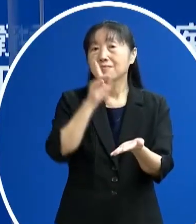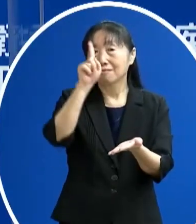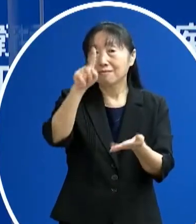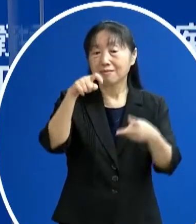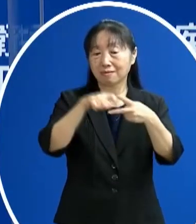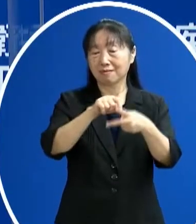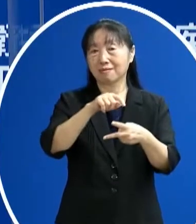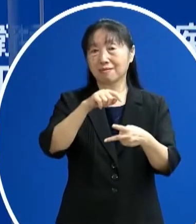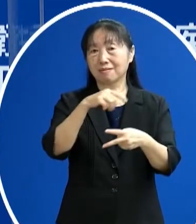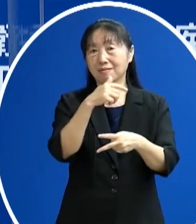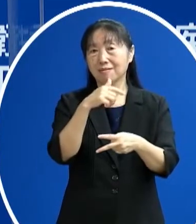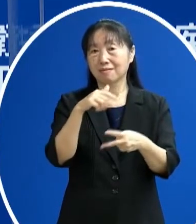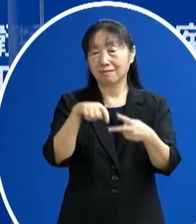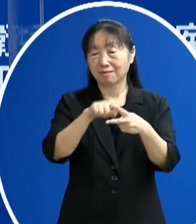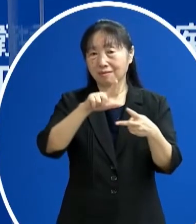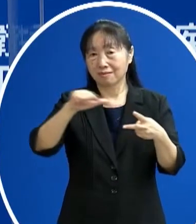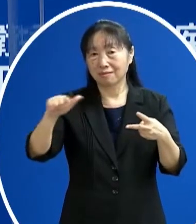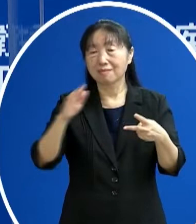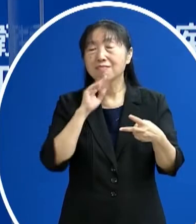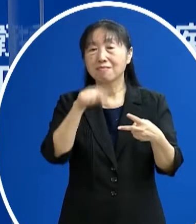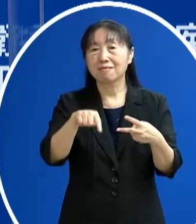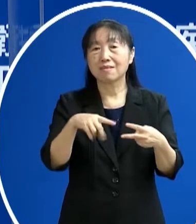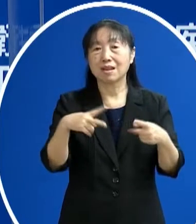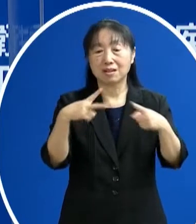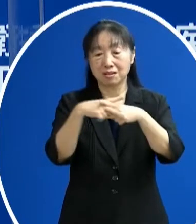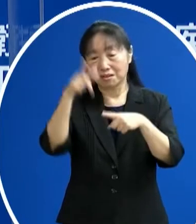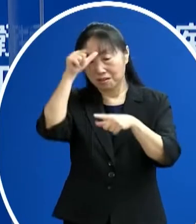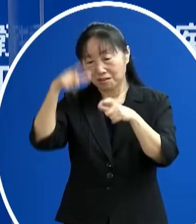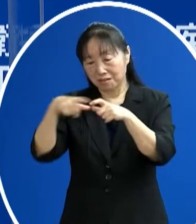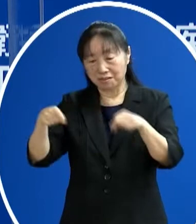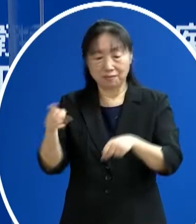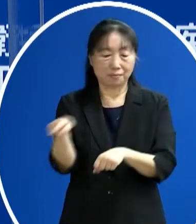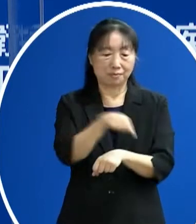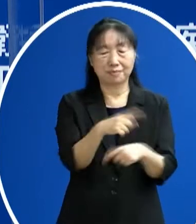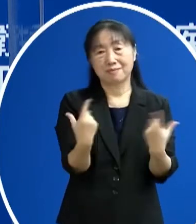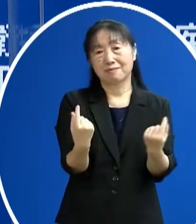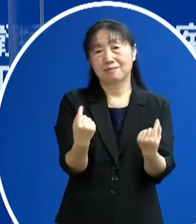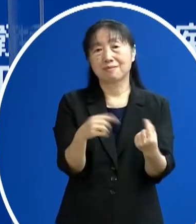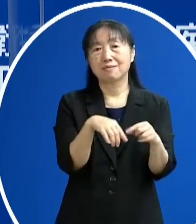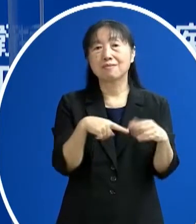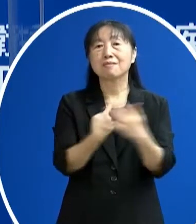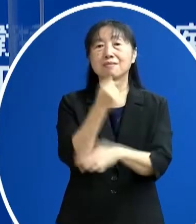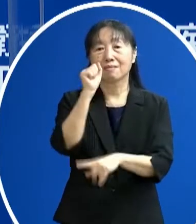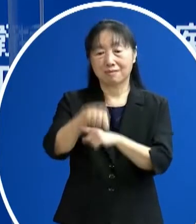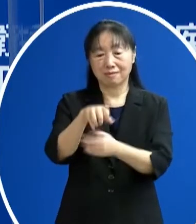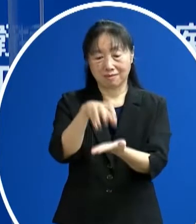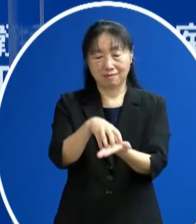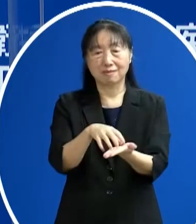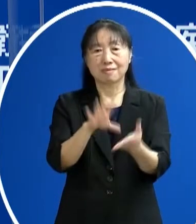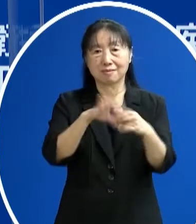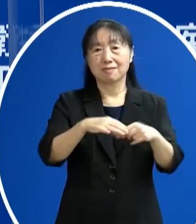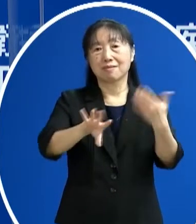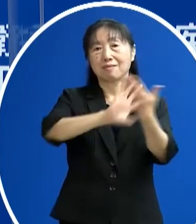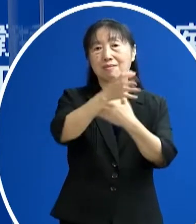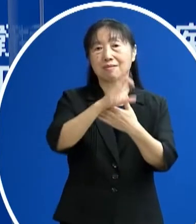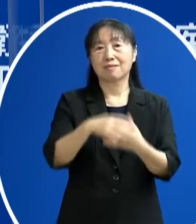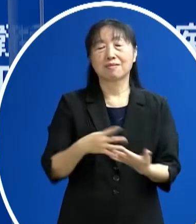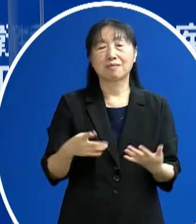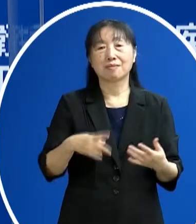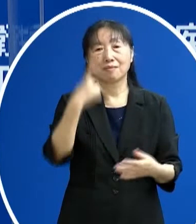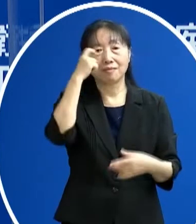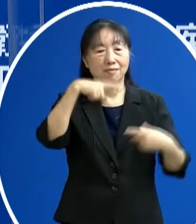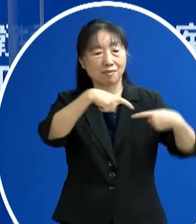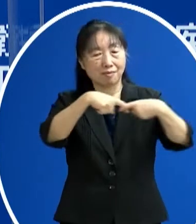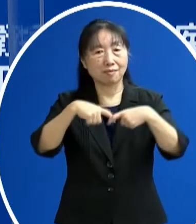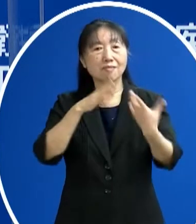它是跟小黄卡一样，其实它最大的功能是因为它是被认证的，所以在国外欧盟那些相关的在同